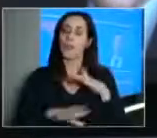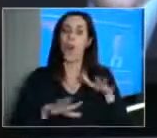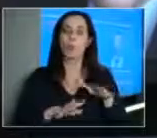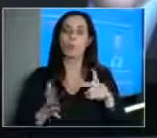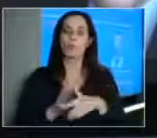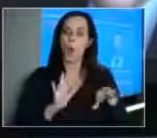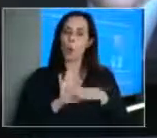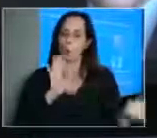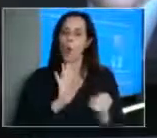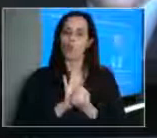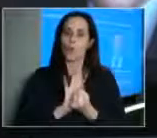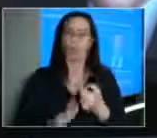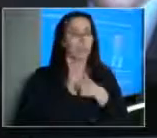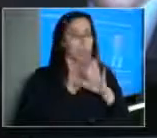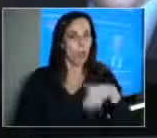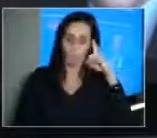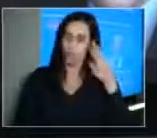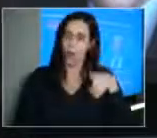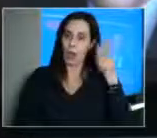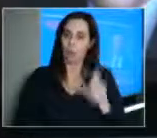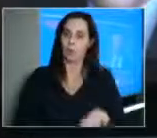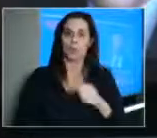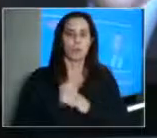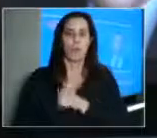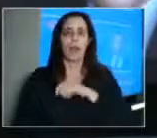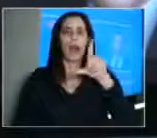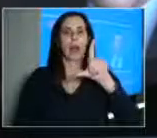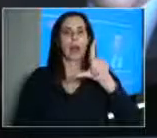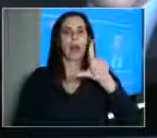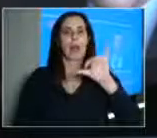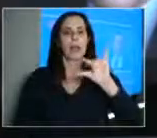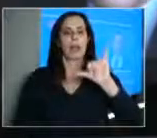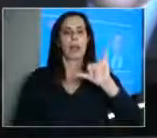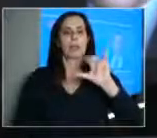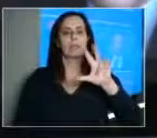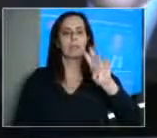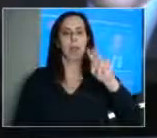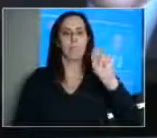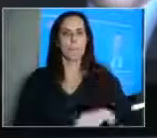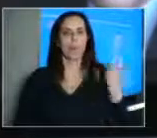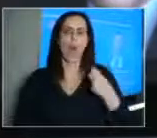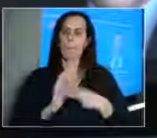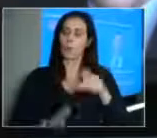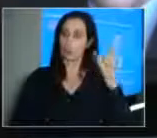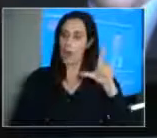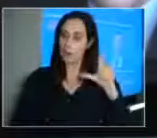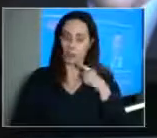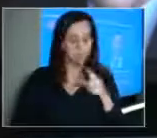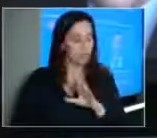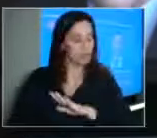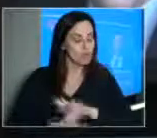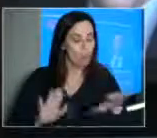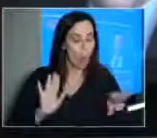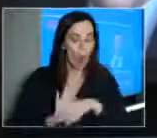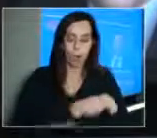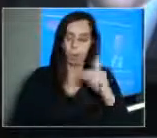כדי שחוקים יעברו. אנחנו גם יודעים שיש אדם בשם ליצמן, שיש לו מספיק כוח פוליטי כדי להפיל ממשלה. והאדם הזה אמר ששום חוק